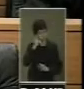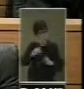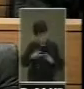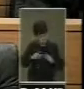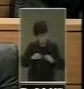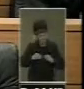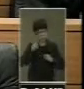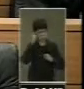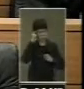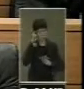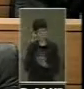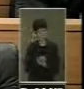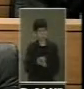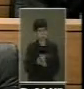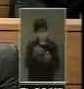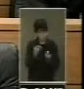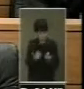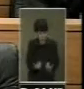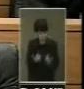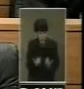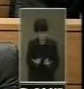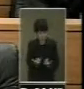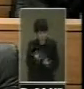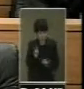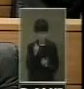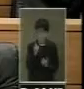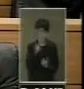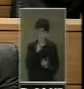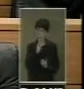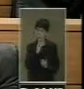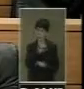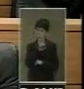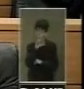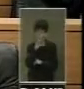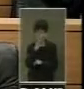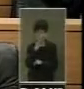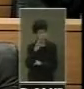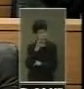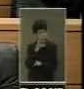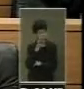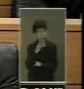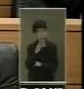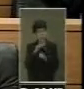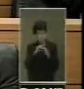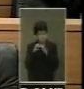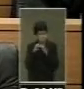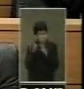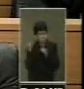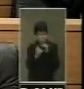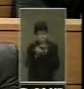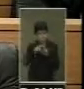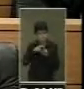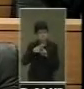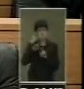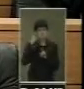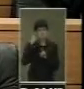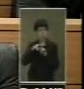ริงว่าเหตุการณ์วันนี้ไม่ใช่เพิ่งเกิดครับวันที่26ไม่ใช่แต่มันคู่กลุ่นมา3